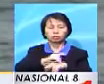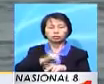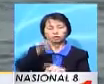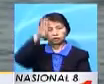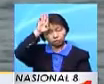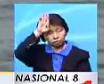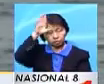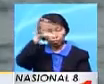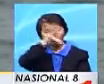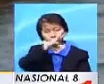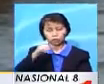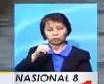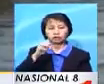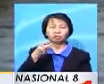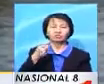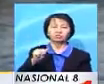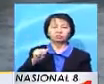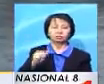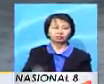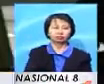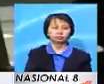Iraq dan Aleppo, Syria.